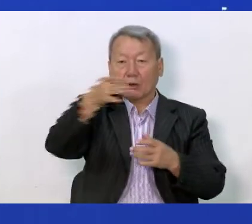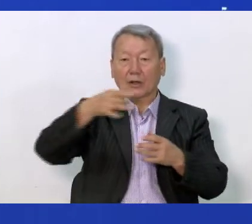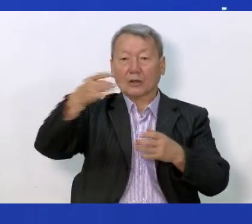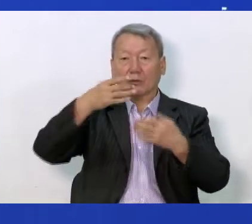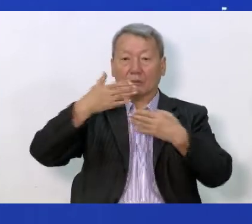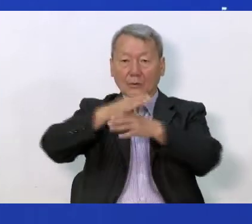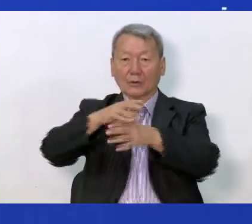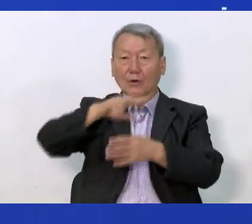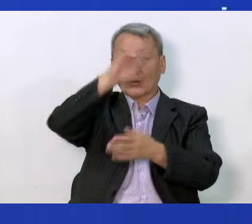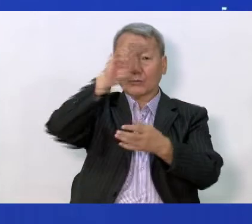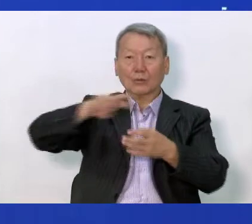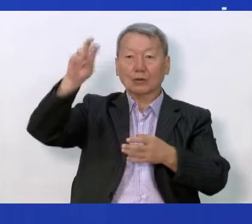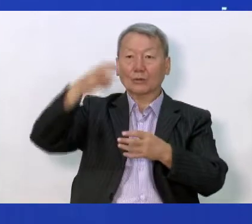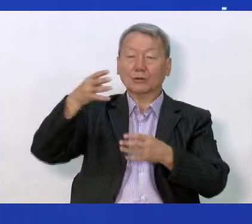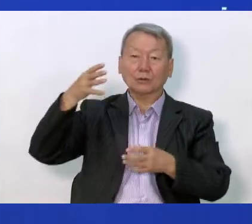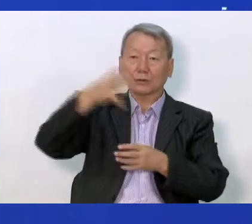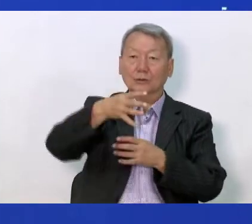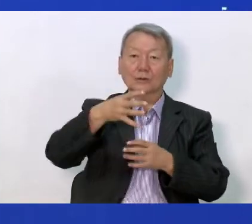боюнча Бишкек шаарында